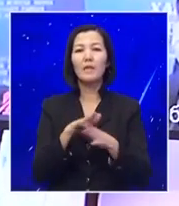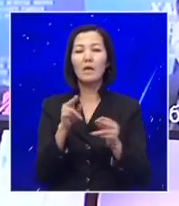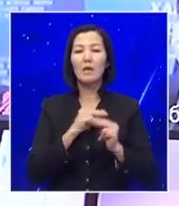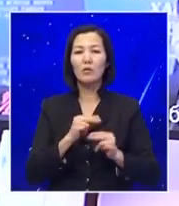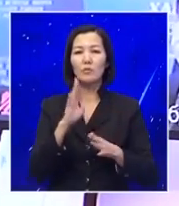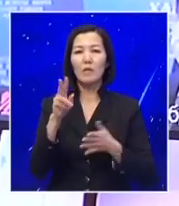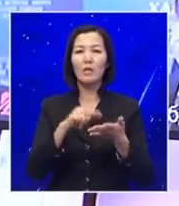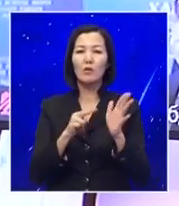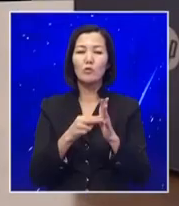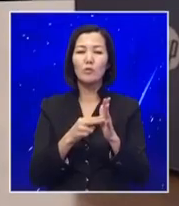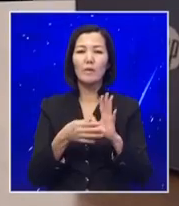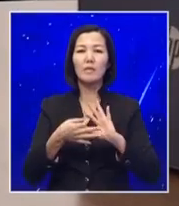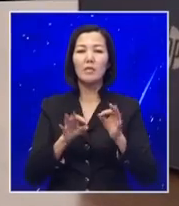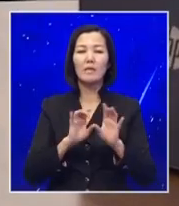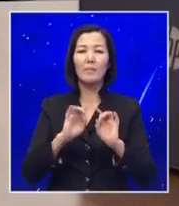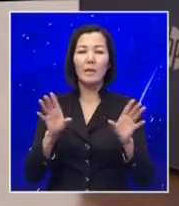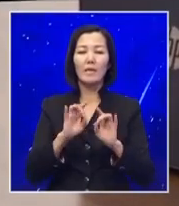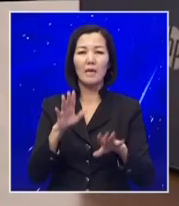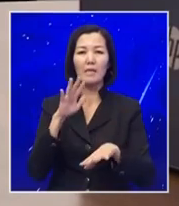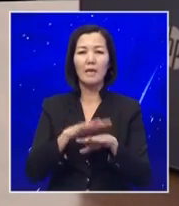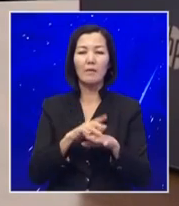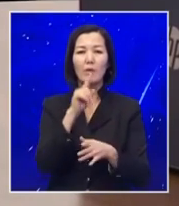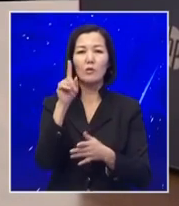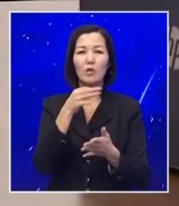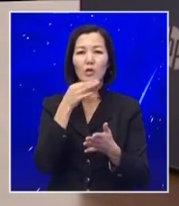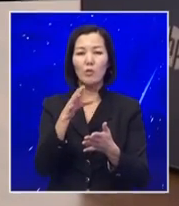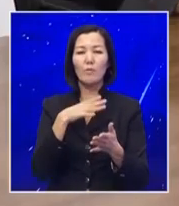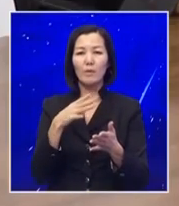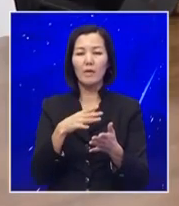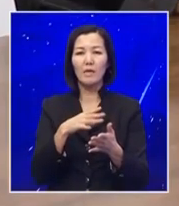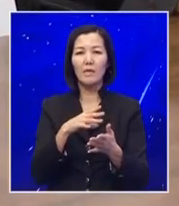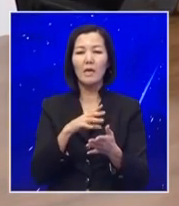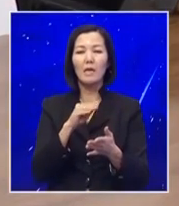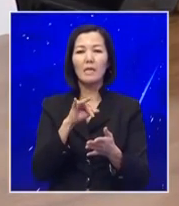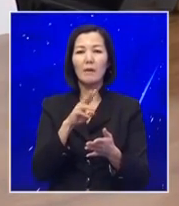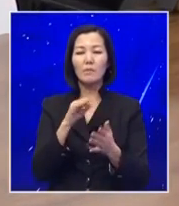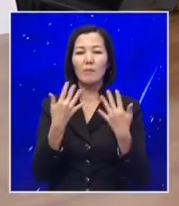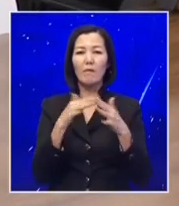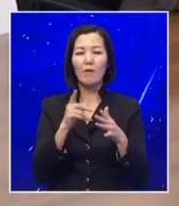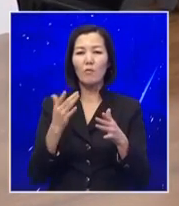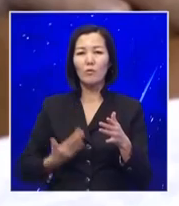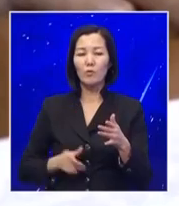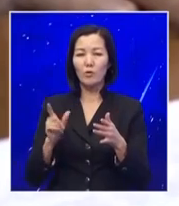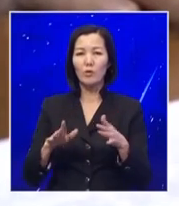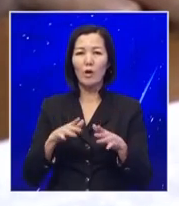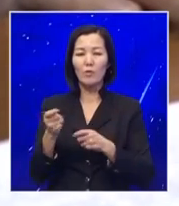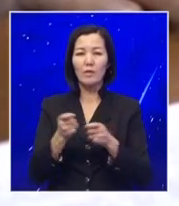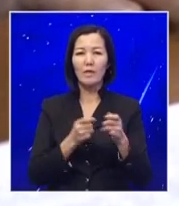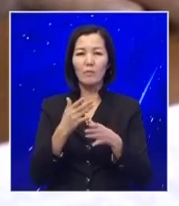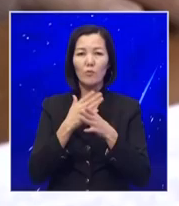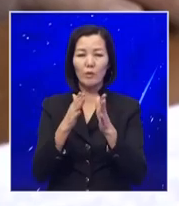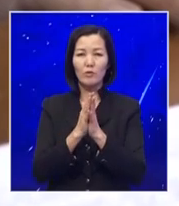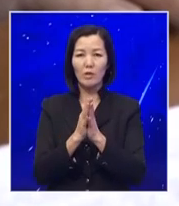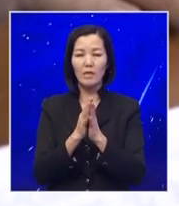жұмыстармен алдағы жоба жоспарларды баяндаған аймақ басшылары сұрақ-жауап кезеңіне өтті. Зылиха Тамшыбаева ауылының тұрғыны аудан әкімдігінен көмек